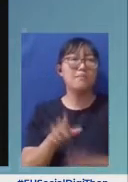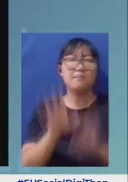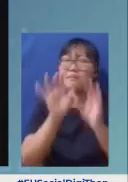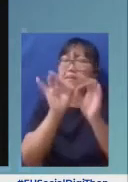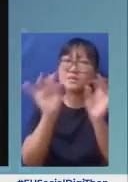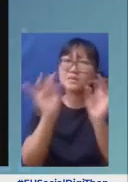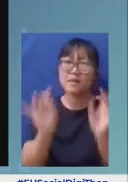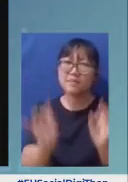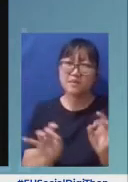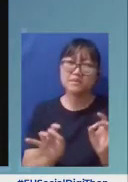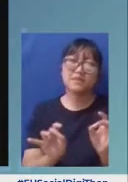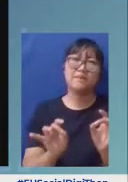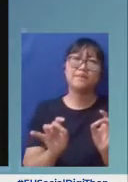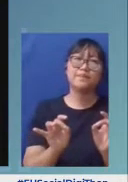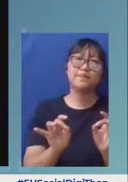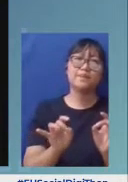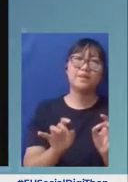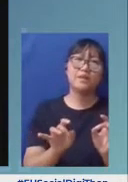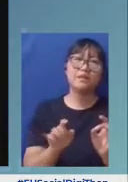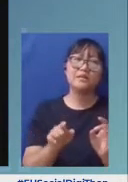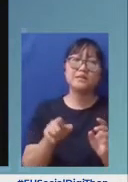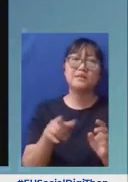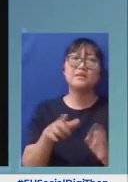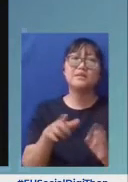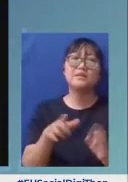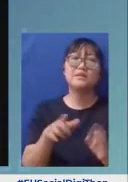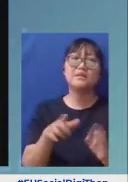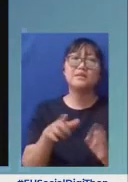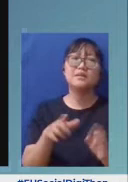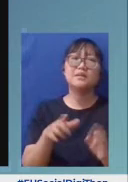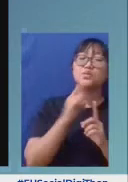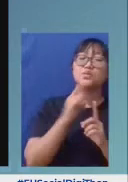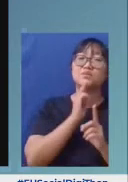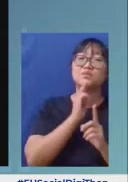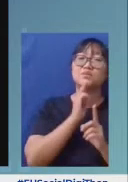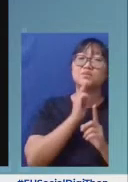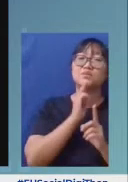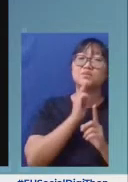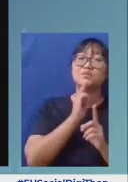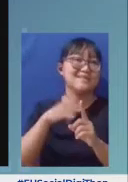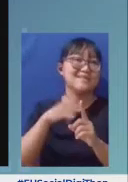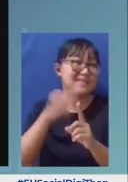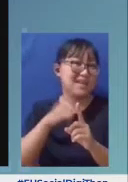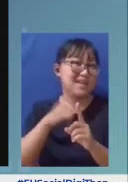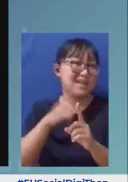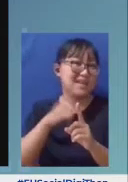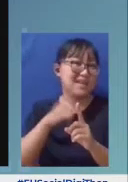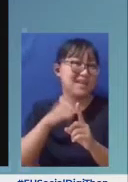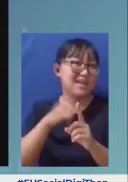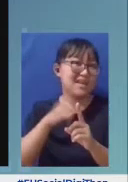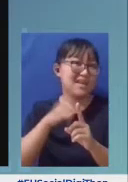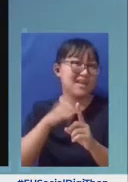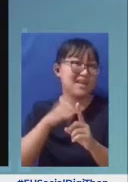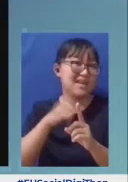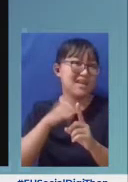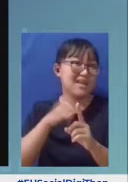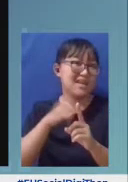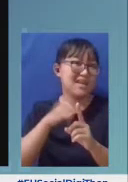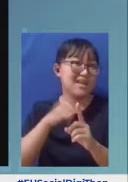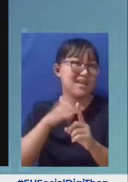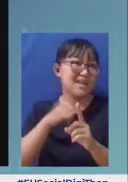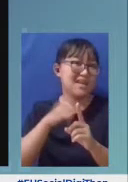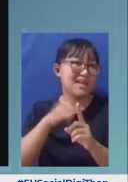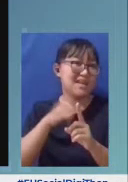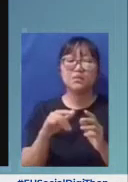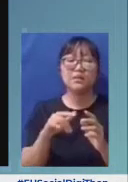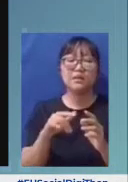Penyebabnya jelas karena cyberbullying yang menyatu dengan bullying tadi dan tidak segera diatasi.